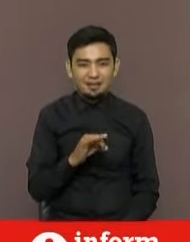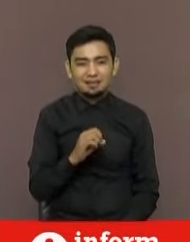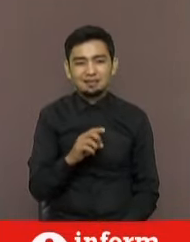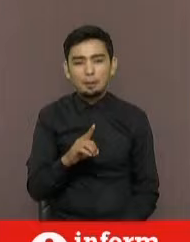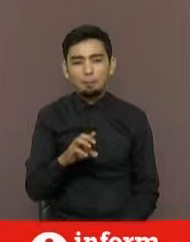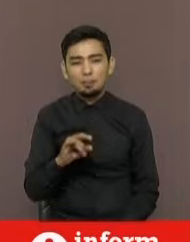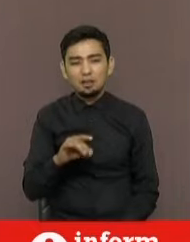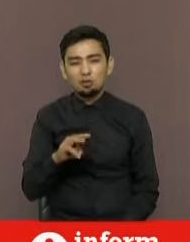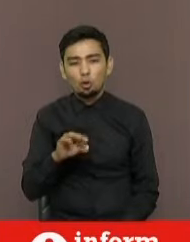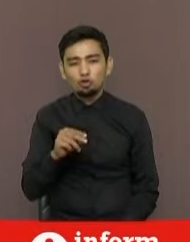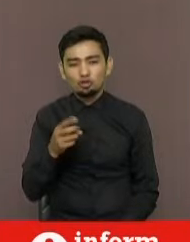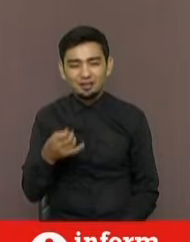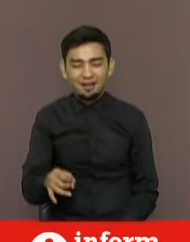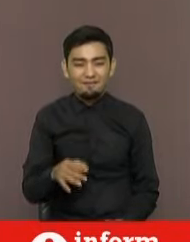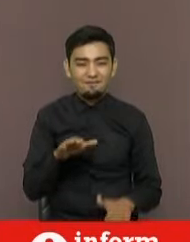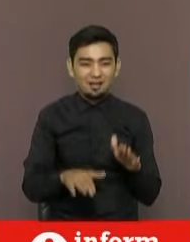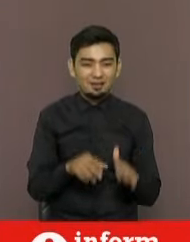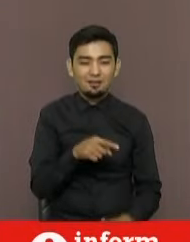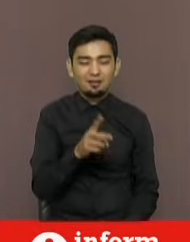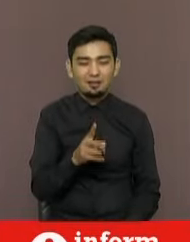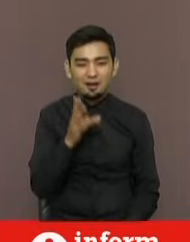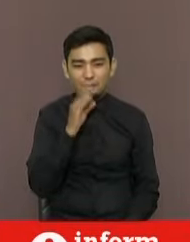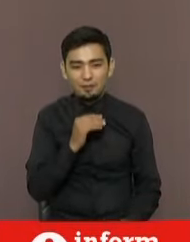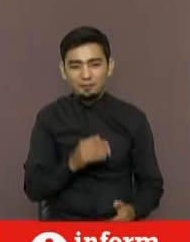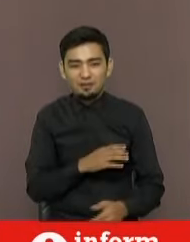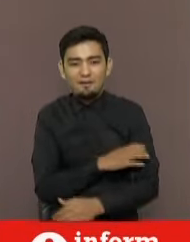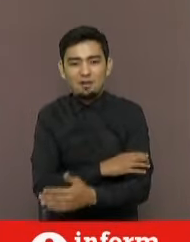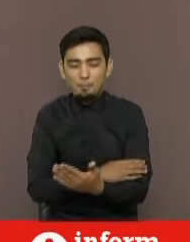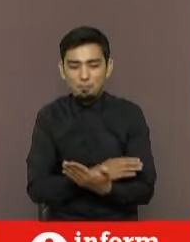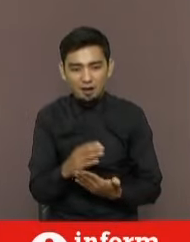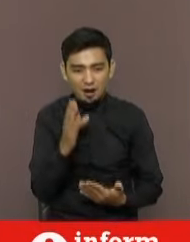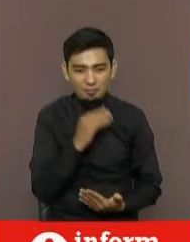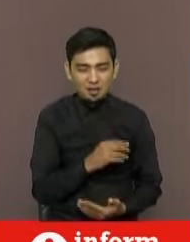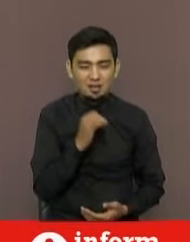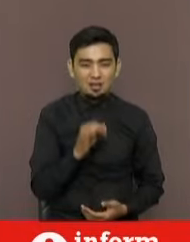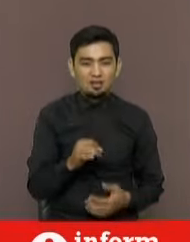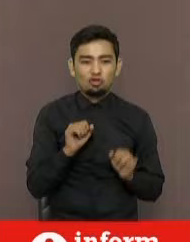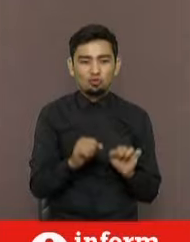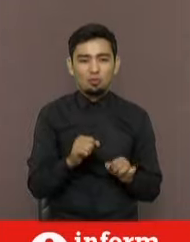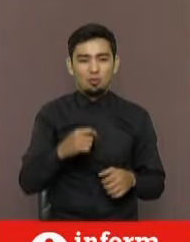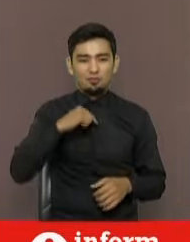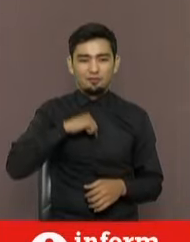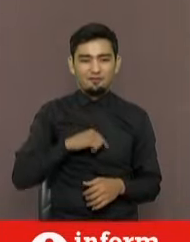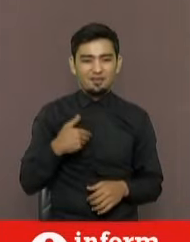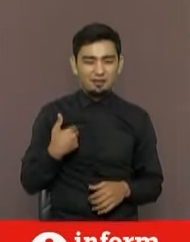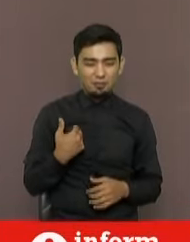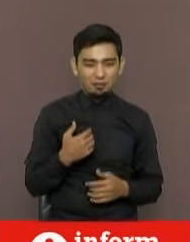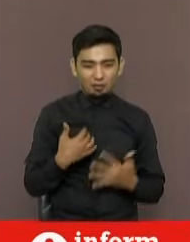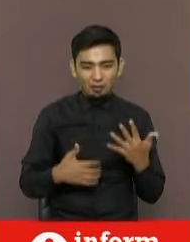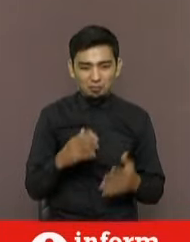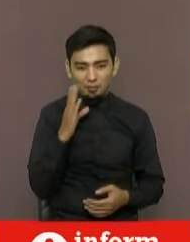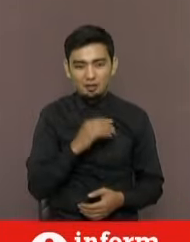вес, он ведет к повышению давления. В первую очередь, это защита организма. Он повышается